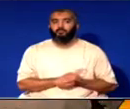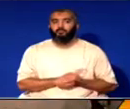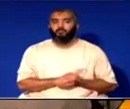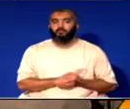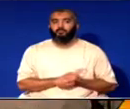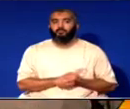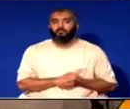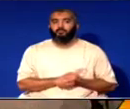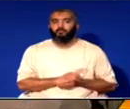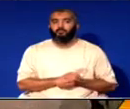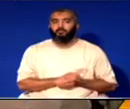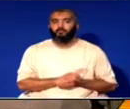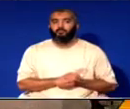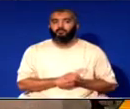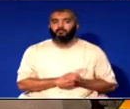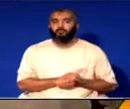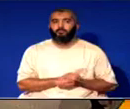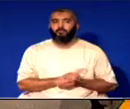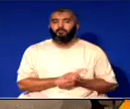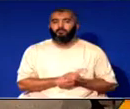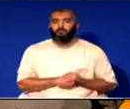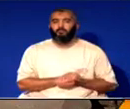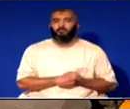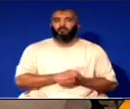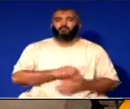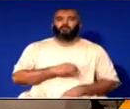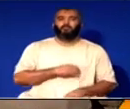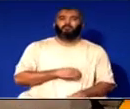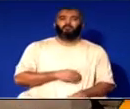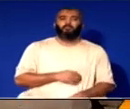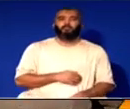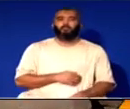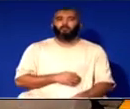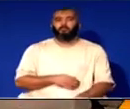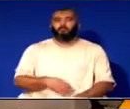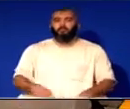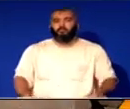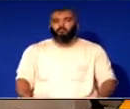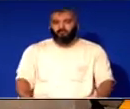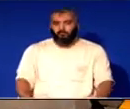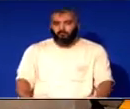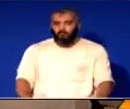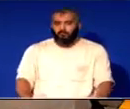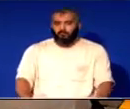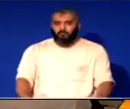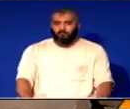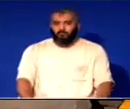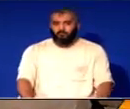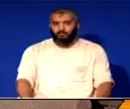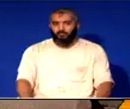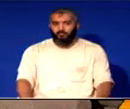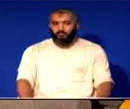من مكالمة آمنة. أخي يونس، نشرع في الإجابة، إذا نقصت الأسئلة أو إذا لم تكفنا